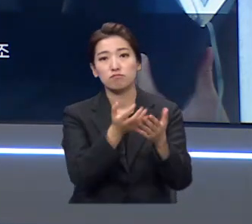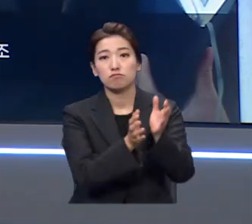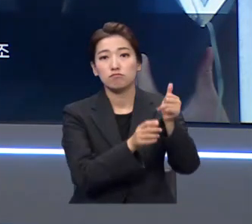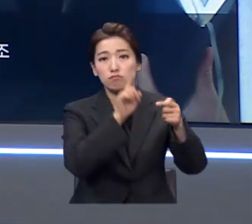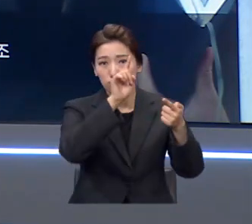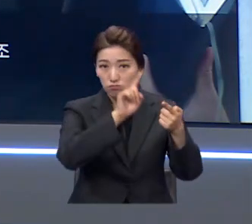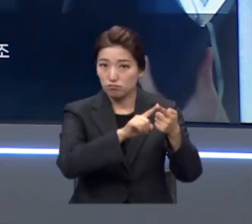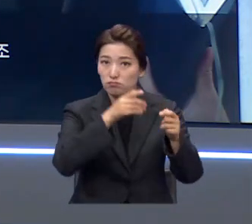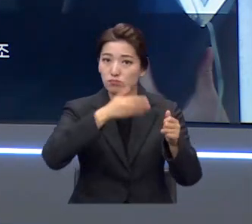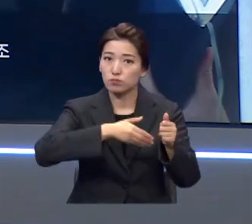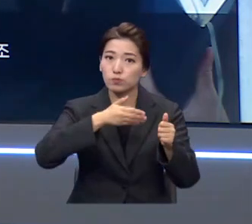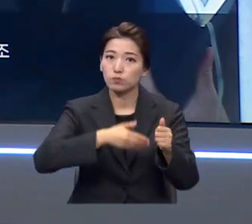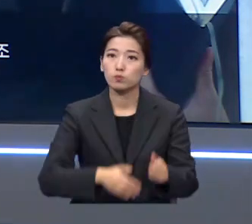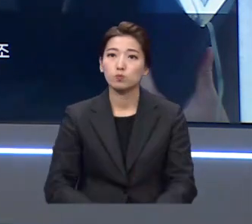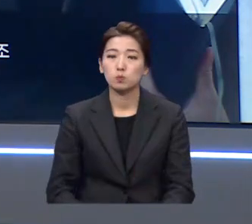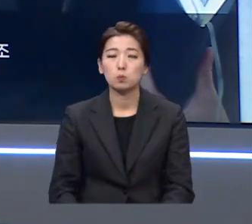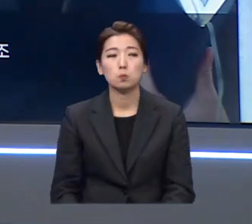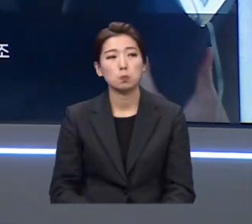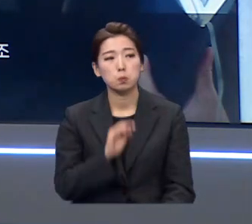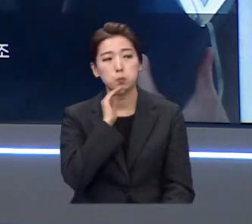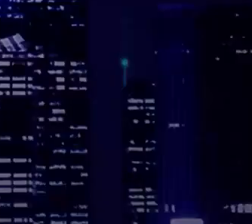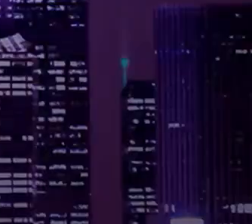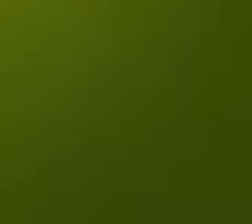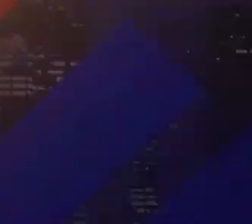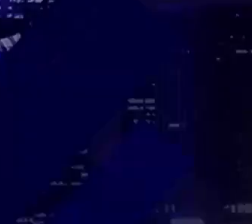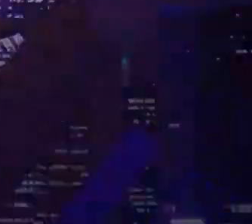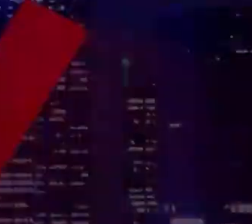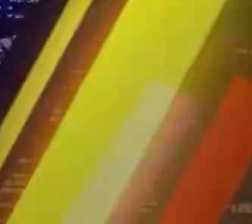걸까요네요 부분도 좀 주목이